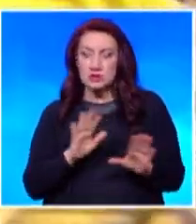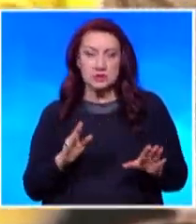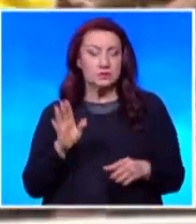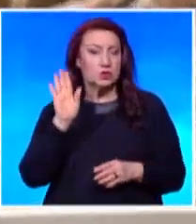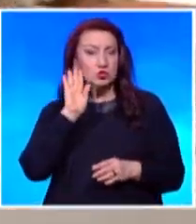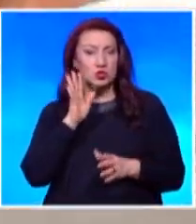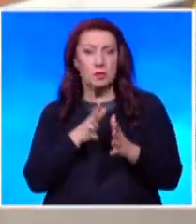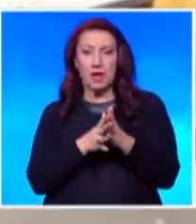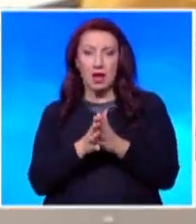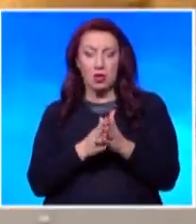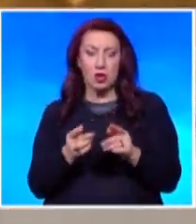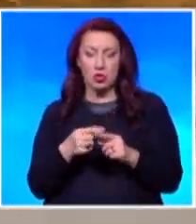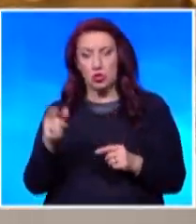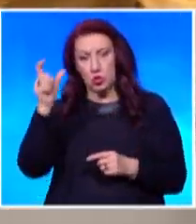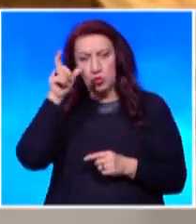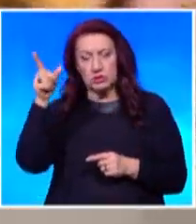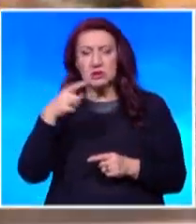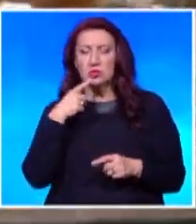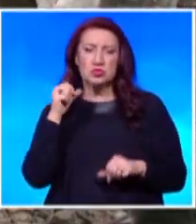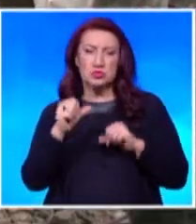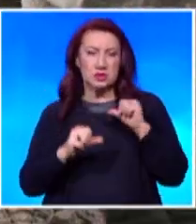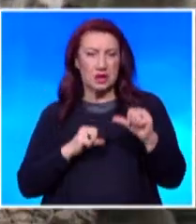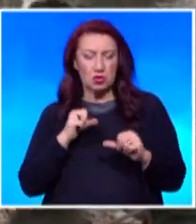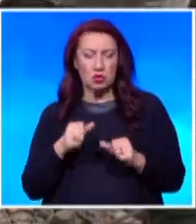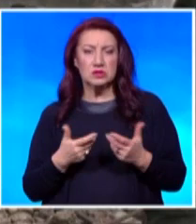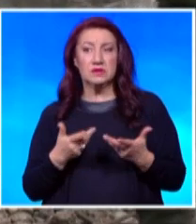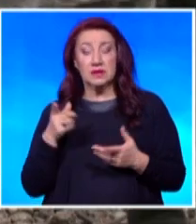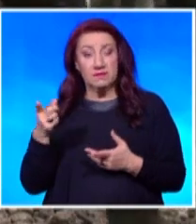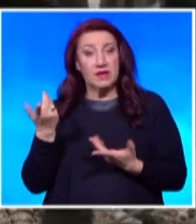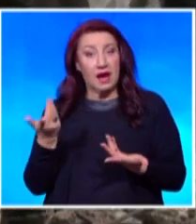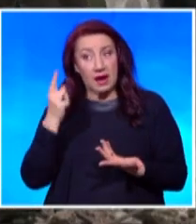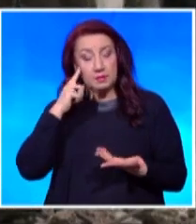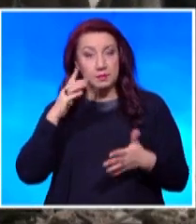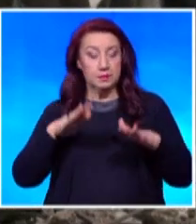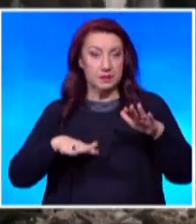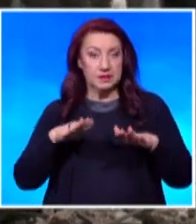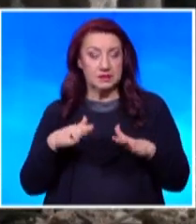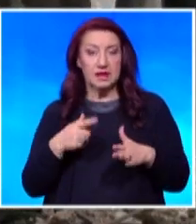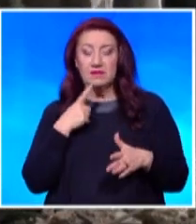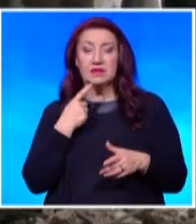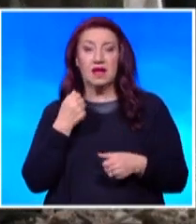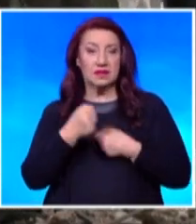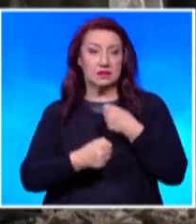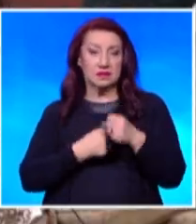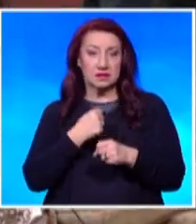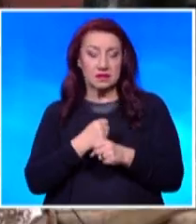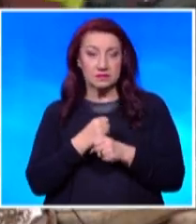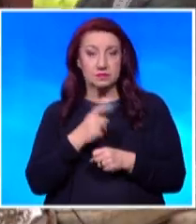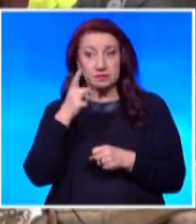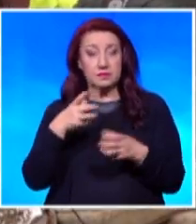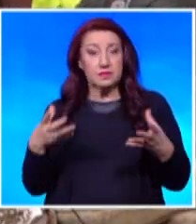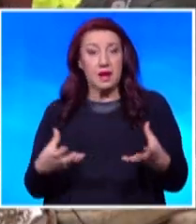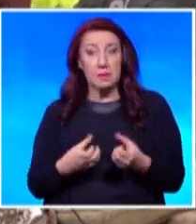които така негодуваха срещу действията на властите. Вие как оценявате действието на спасителните служби